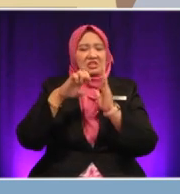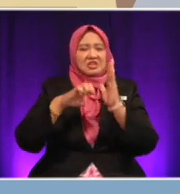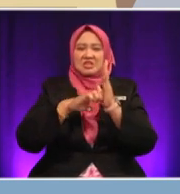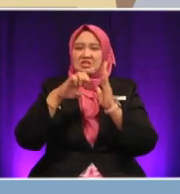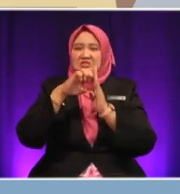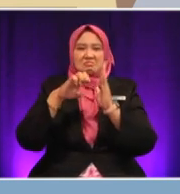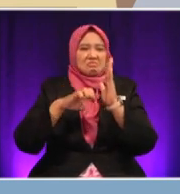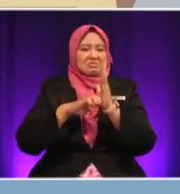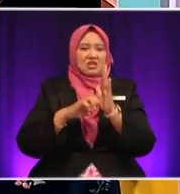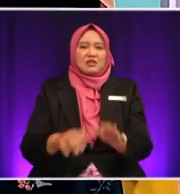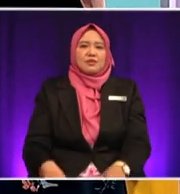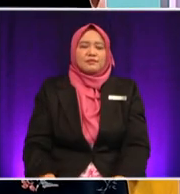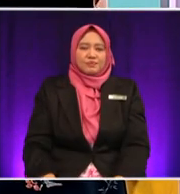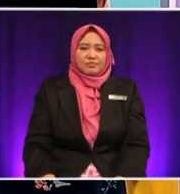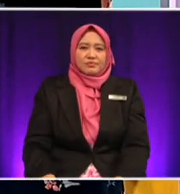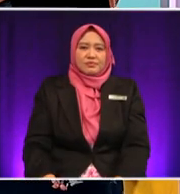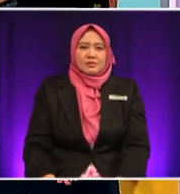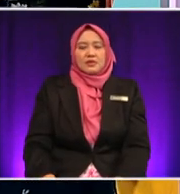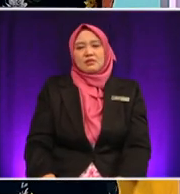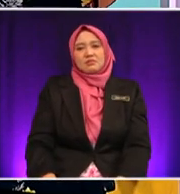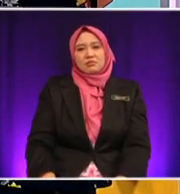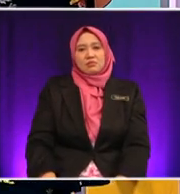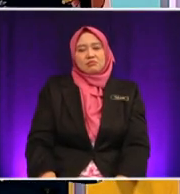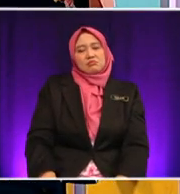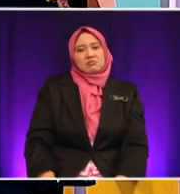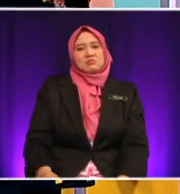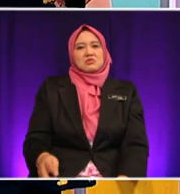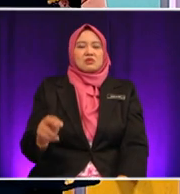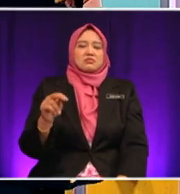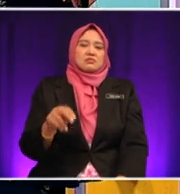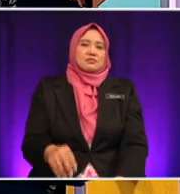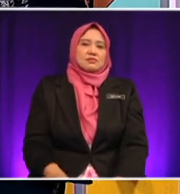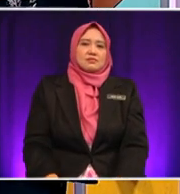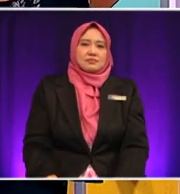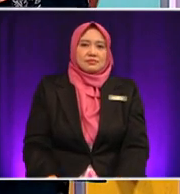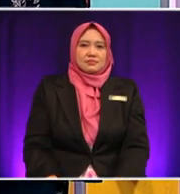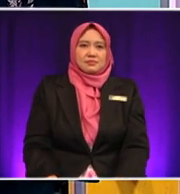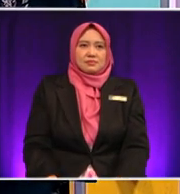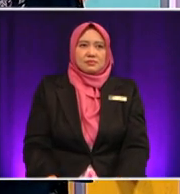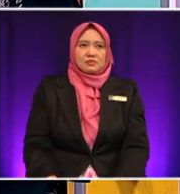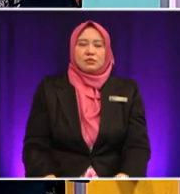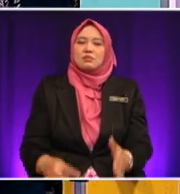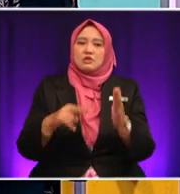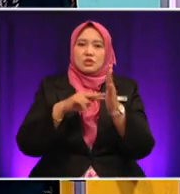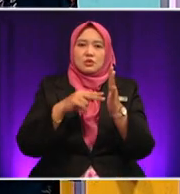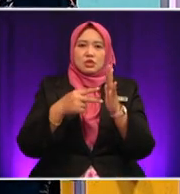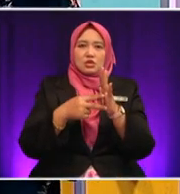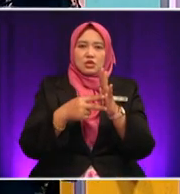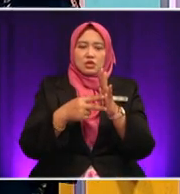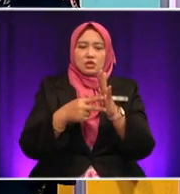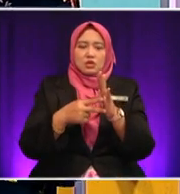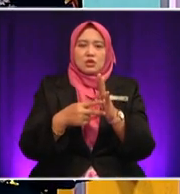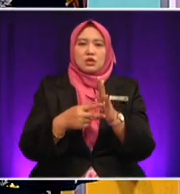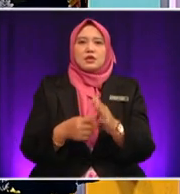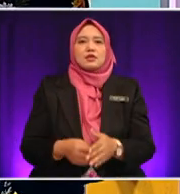dikenali sebagai negara yang kurang etika dan tampak ini maksudnya paksa hak cipta kita tidak